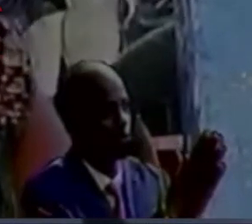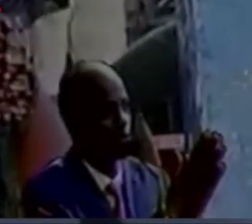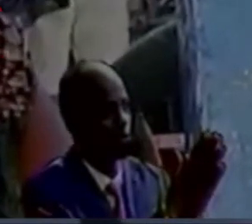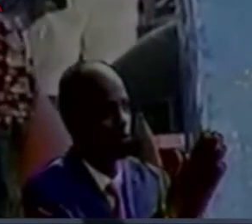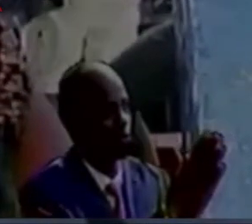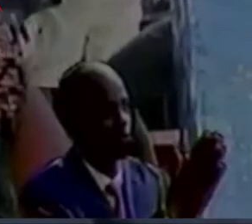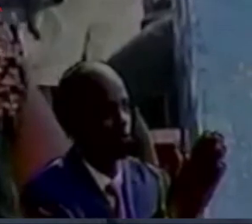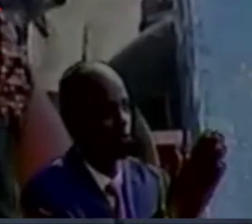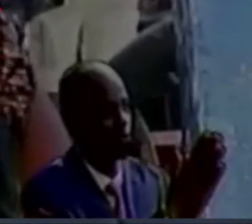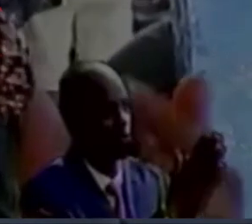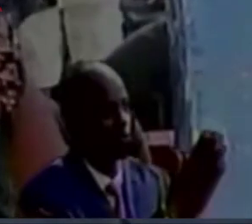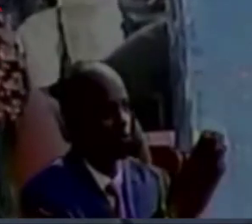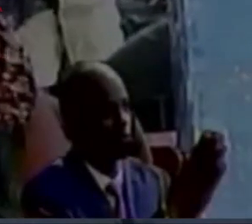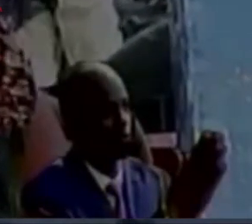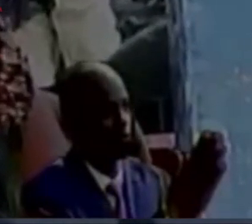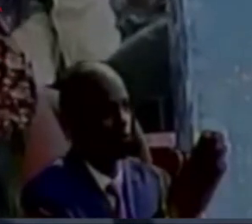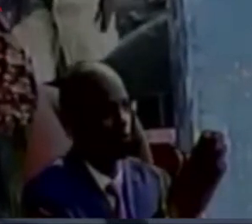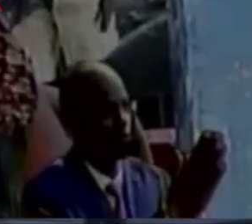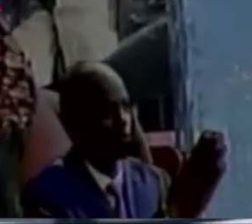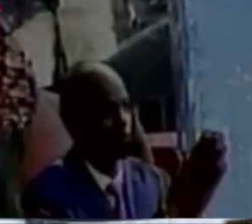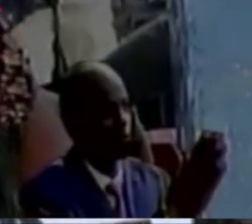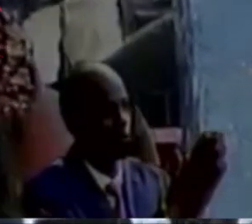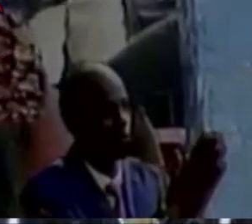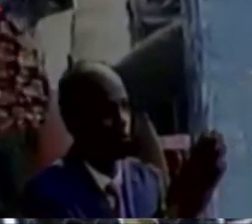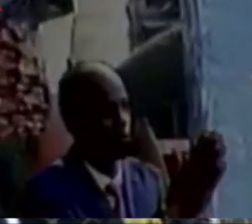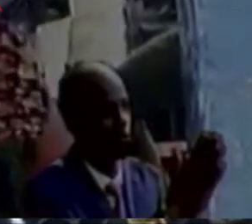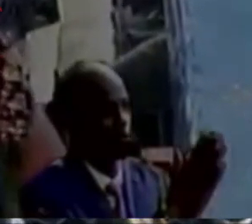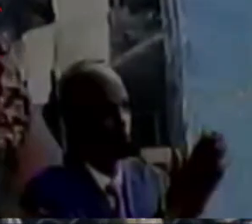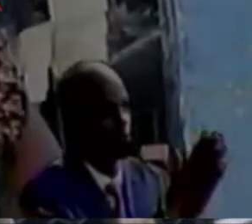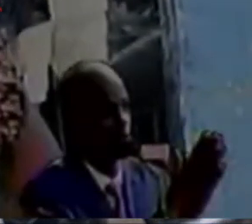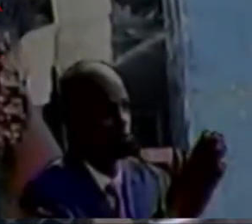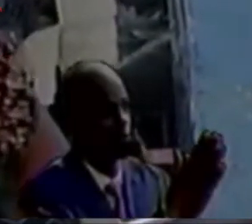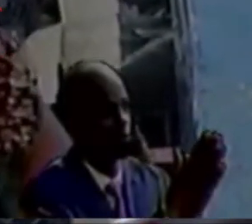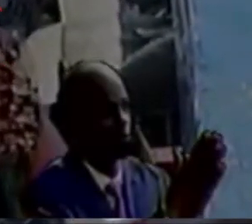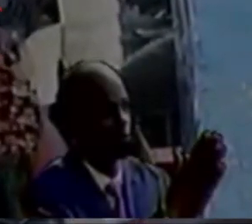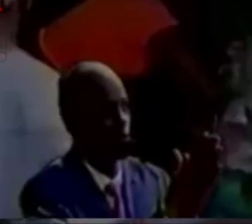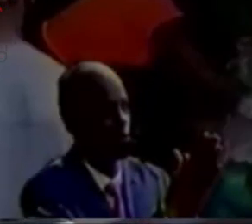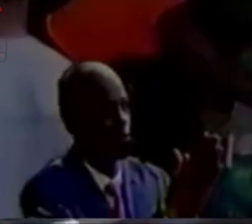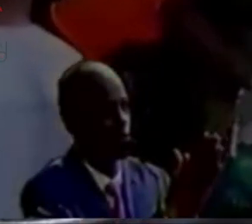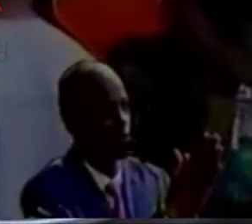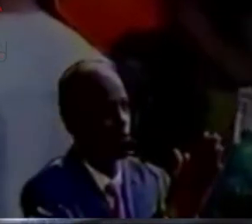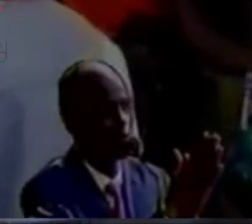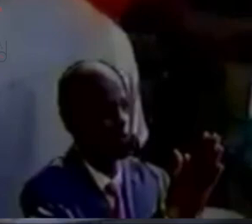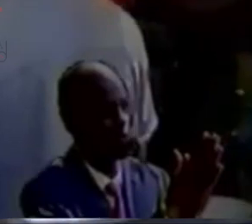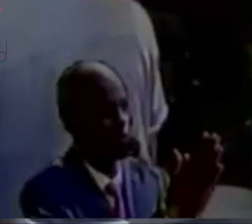moment l'argent pas perdu. Puis si mon yo mange égal là bénéfice pas même que te manger.